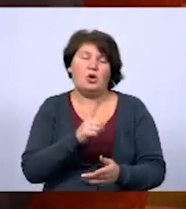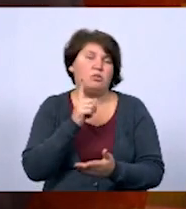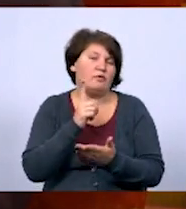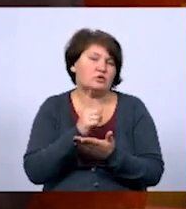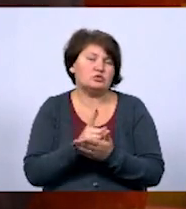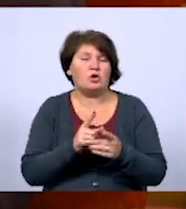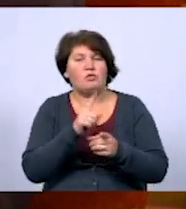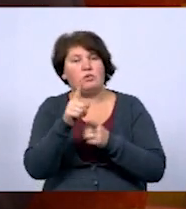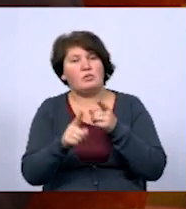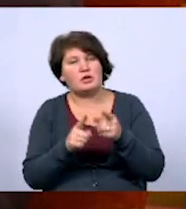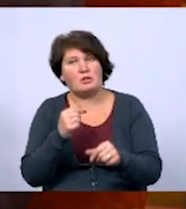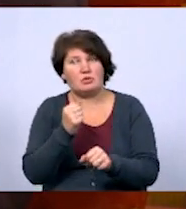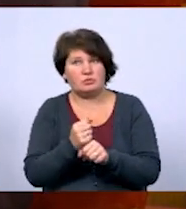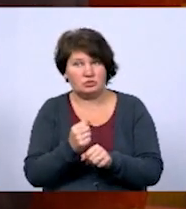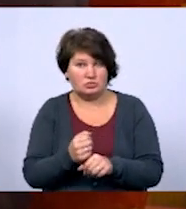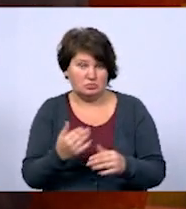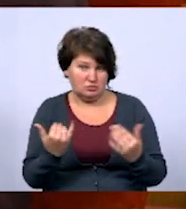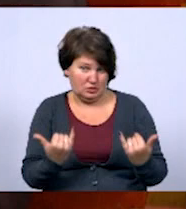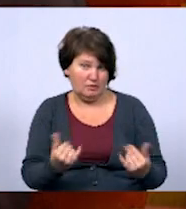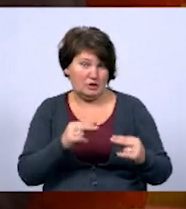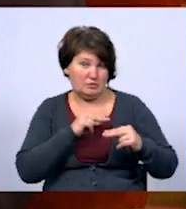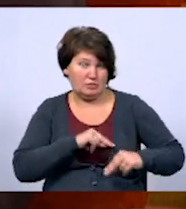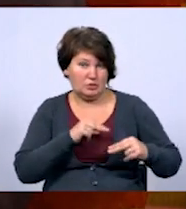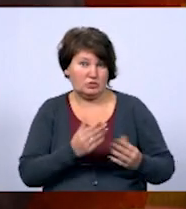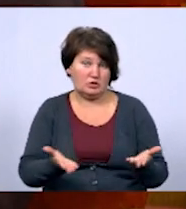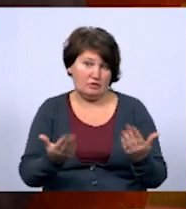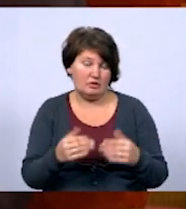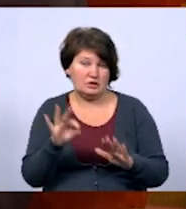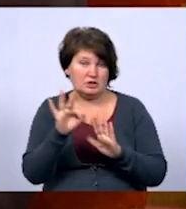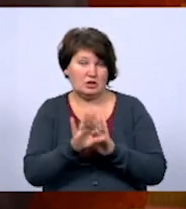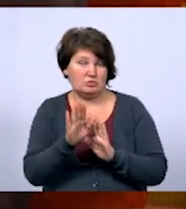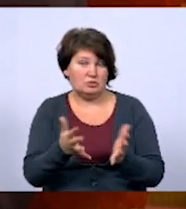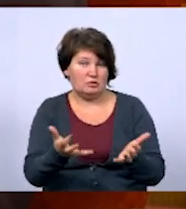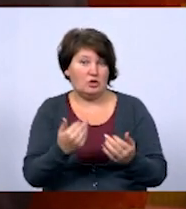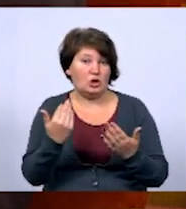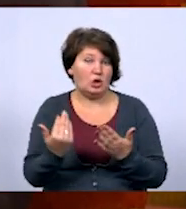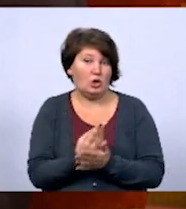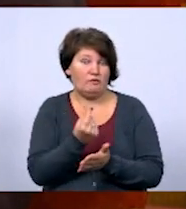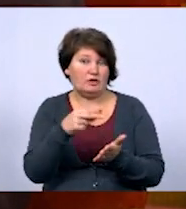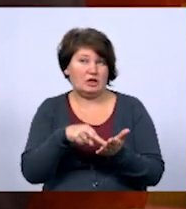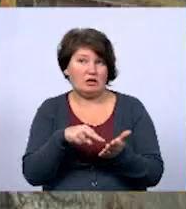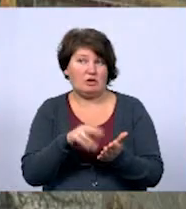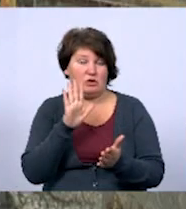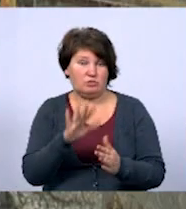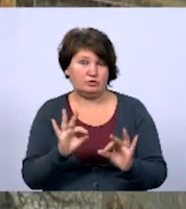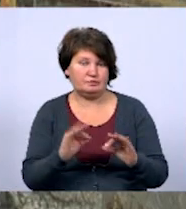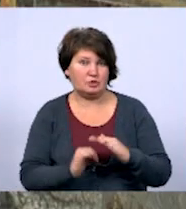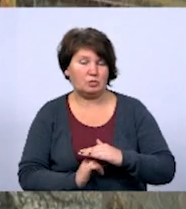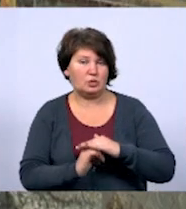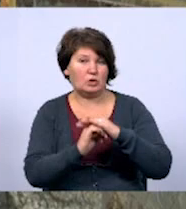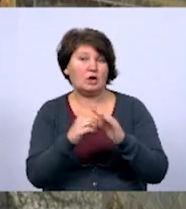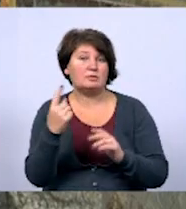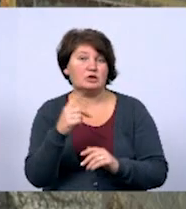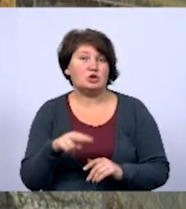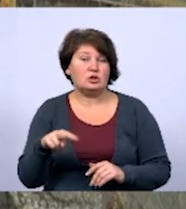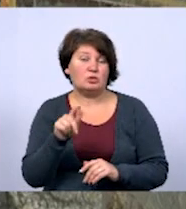поміняємо і попрацюємо. Ну, попрацюйте зараз, давайте ми одразу будемо приймати новий тариф, який буде економічно обґрунтований. З 1 листопада